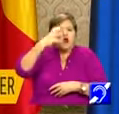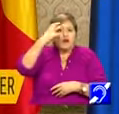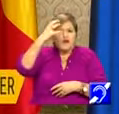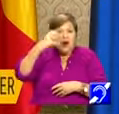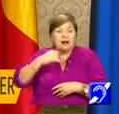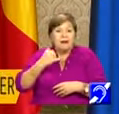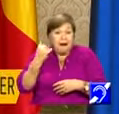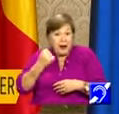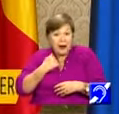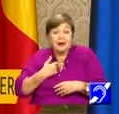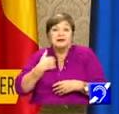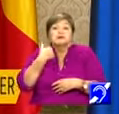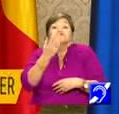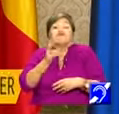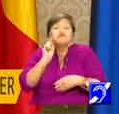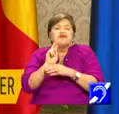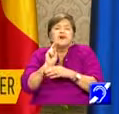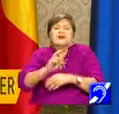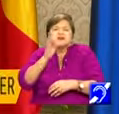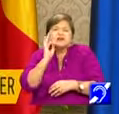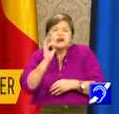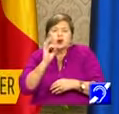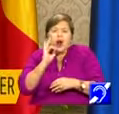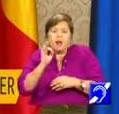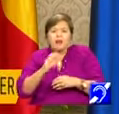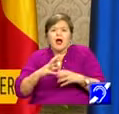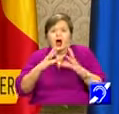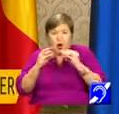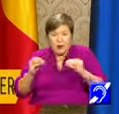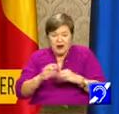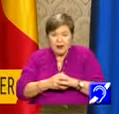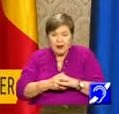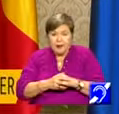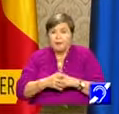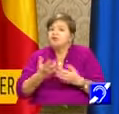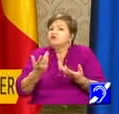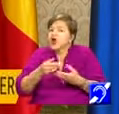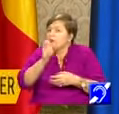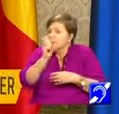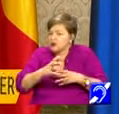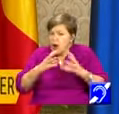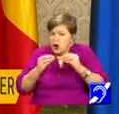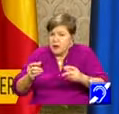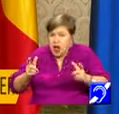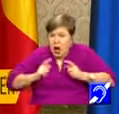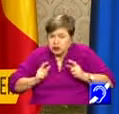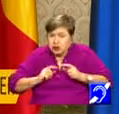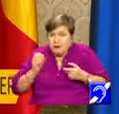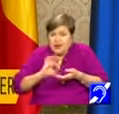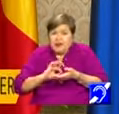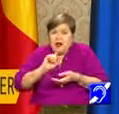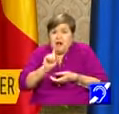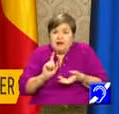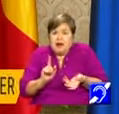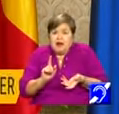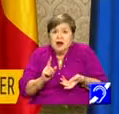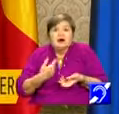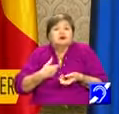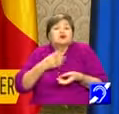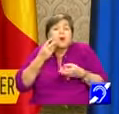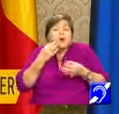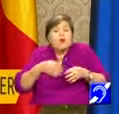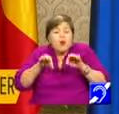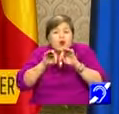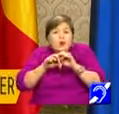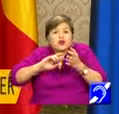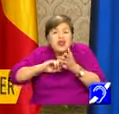care să asigure stabilitatea țării. Practic, cetățenii români așteaptă de la noi stabilitate și soluții